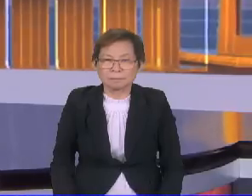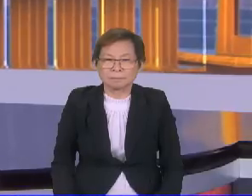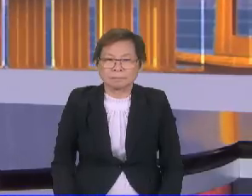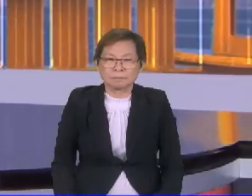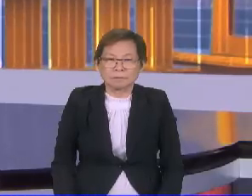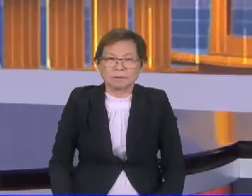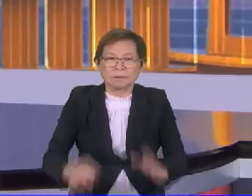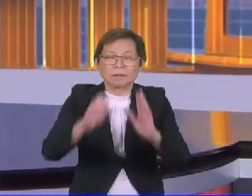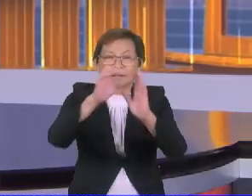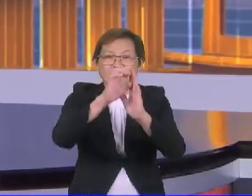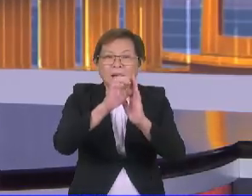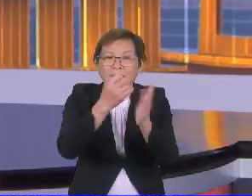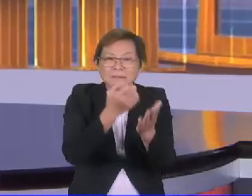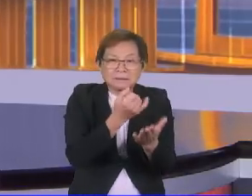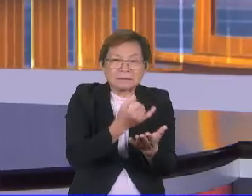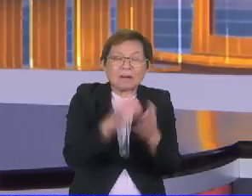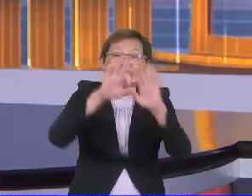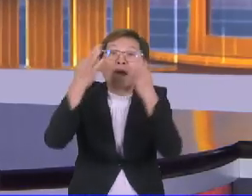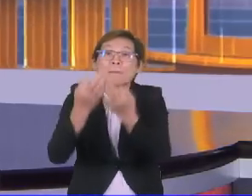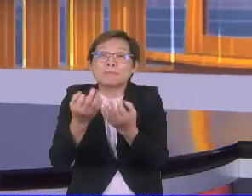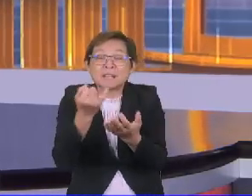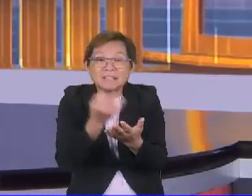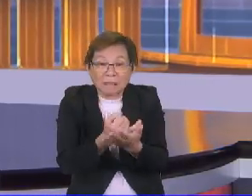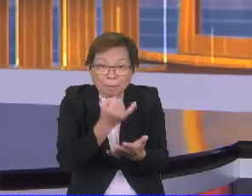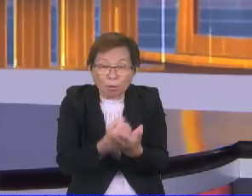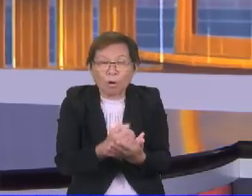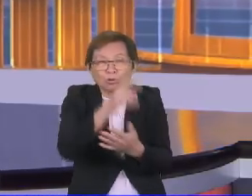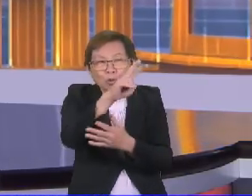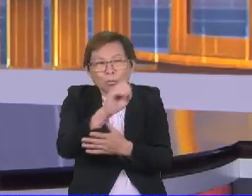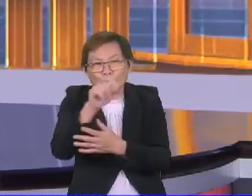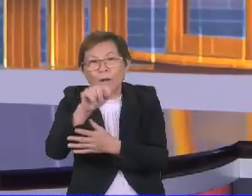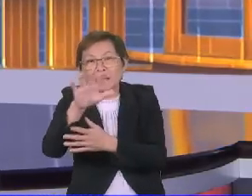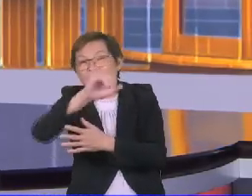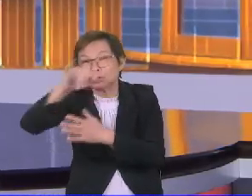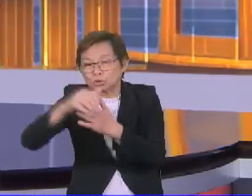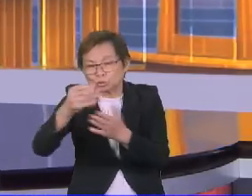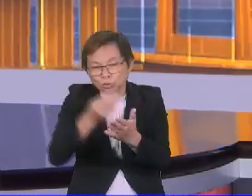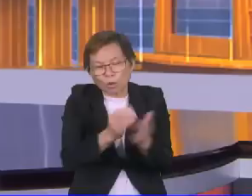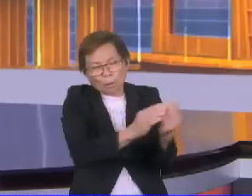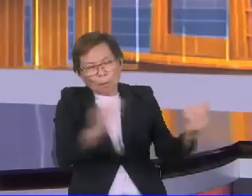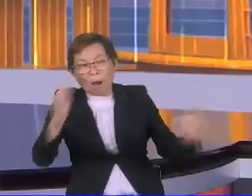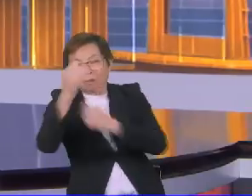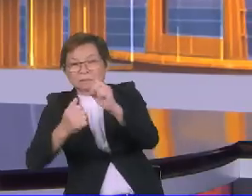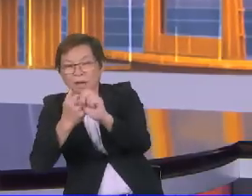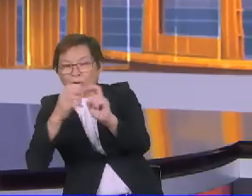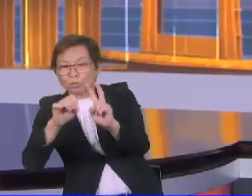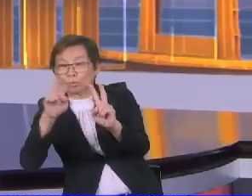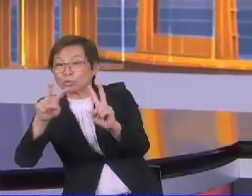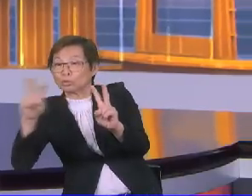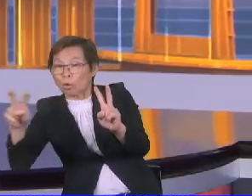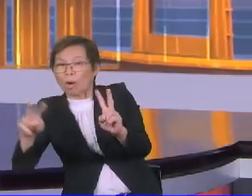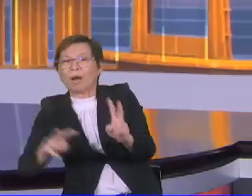etika family Takaful membutuhkan zakat sebanyak 20 puluhan 5 juta Ringgit sepanjang tahun lalu yang memfokuskan